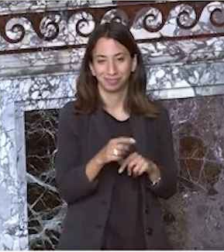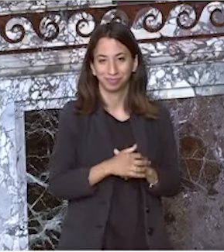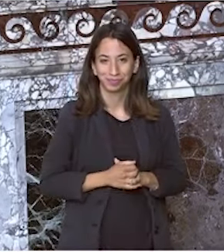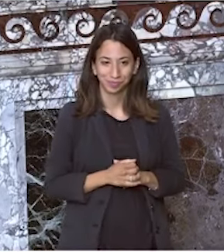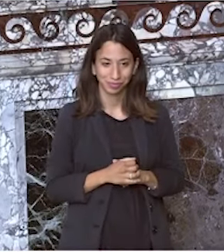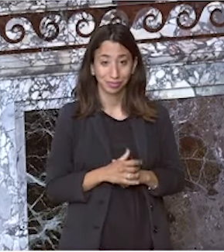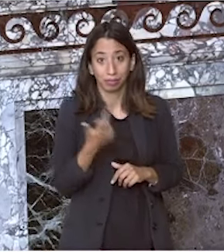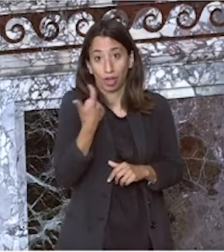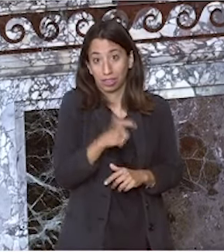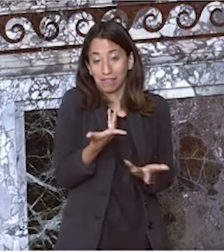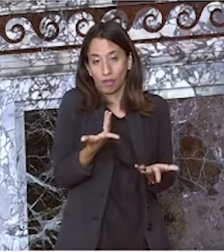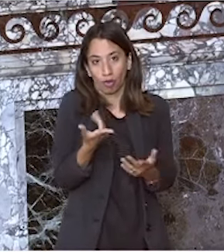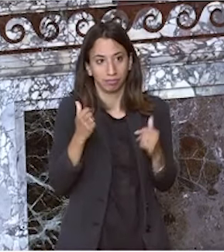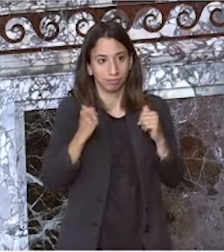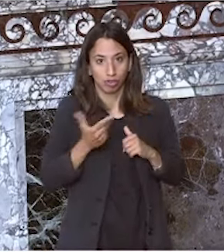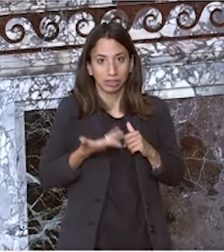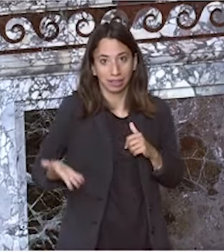prezioso.